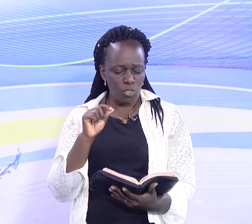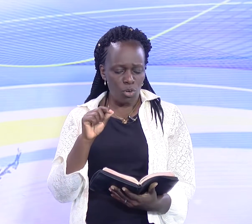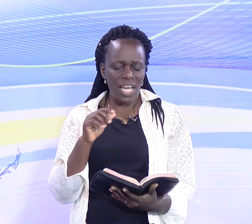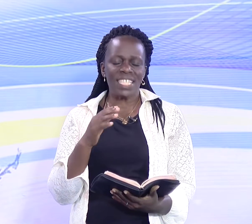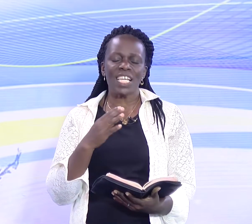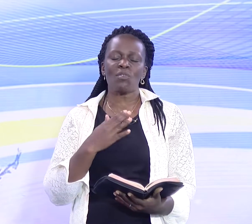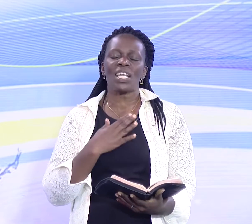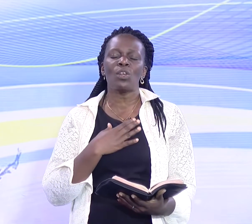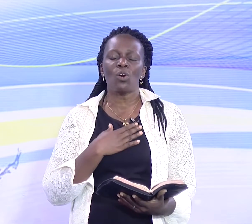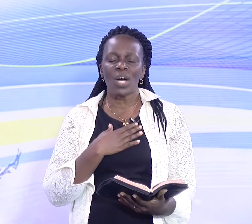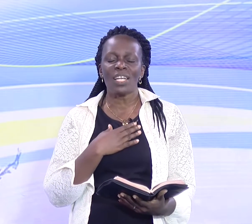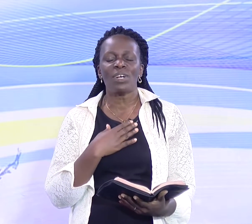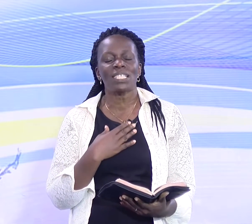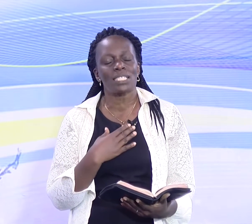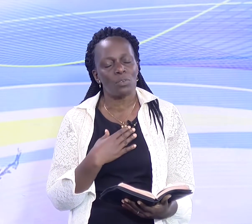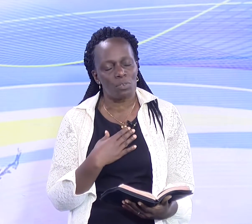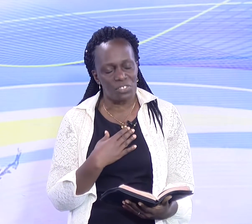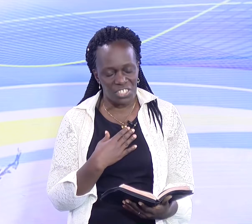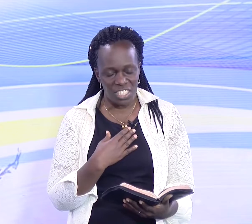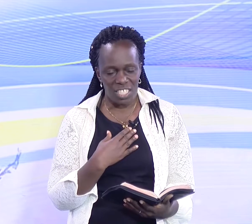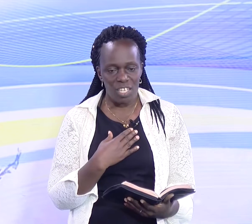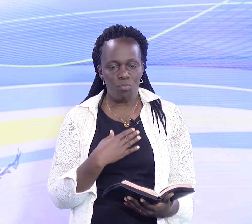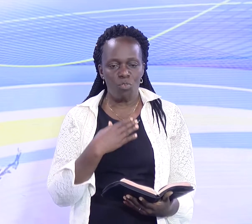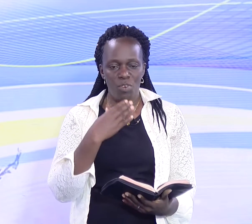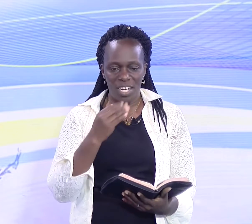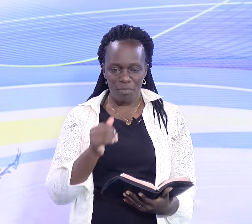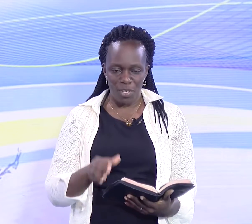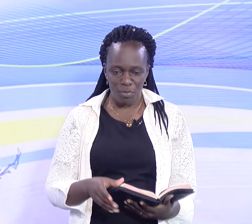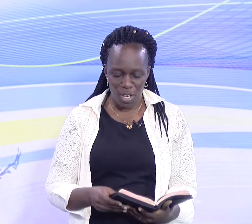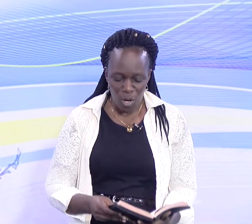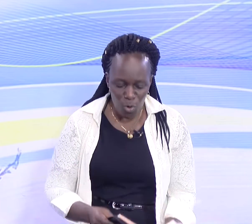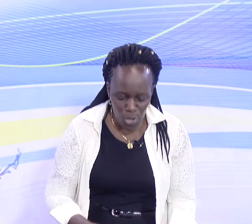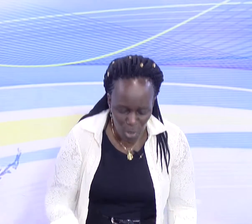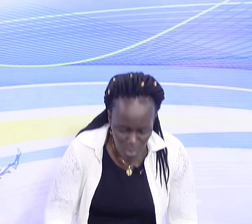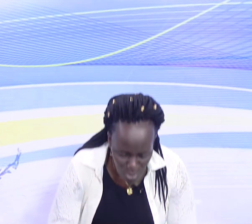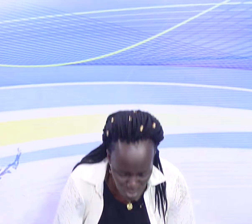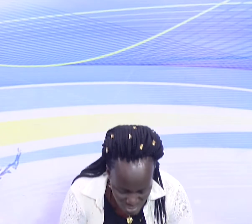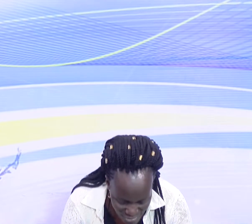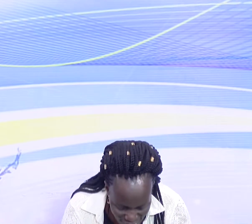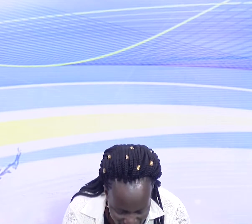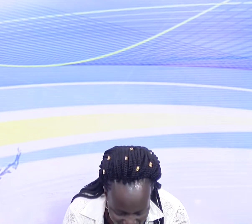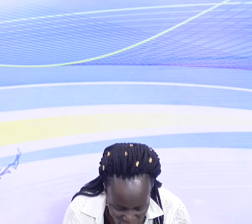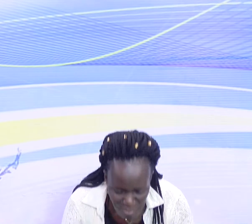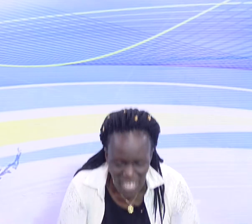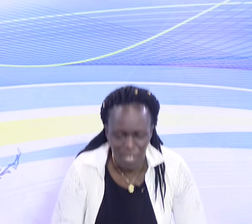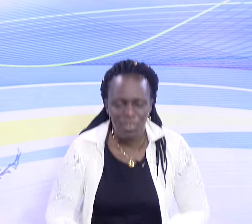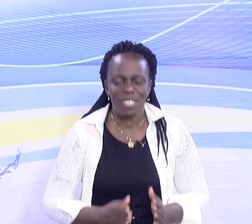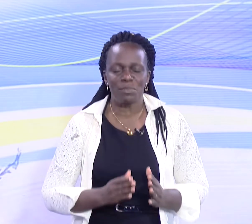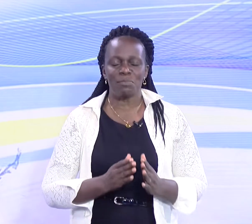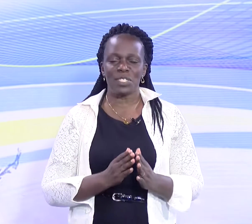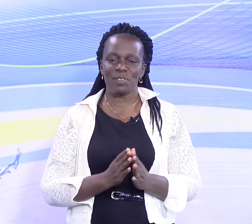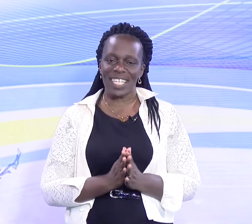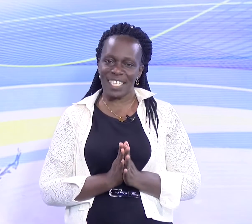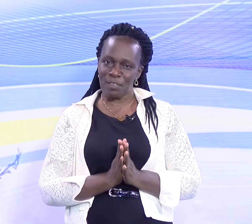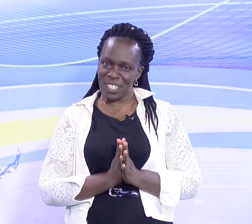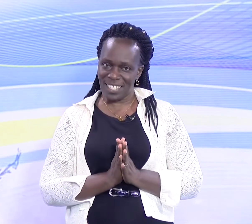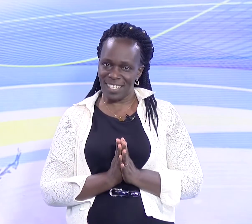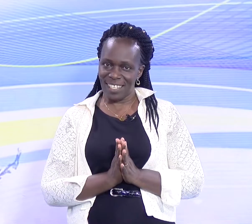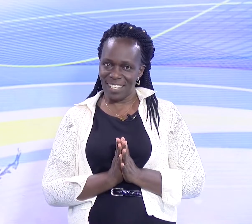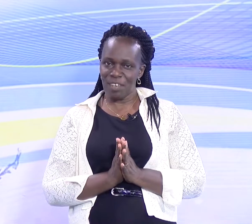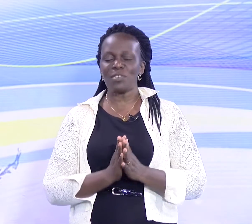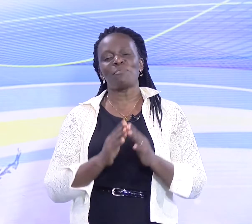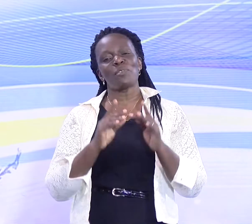Akasema alimtoa hata akiwa low, alikuwa anasikia yuko chini, Mungu akamuinua. Huyo Mungu ambaye alikuwa na mtumishi wake